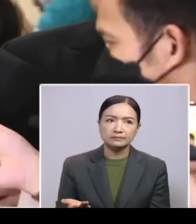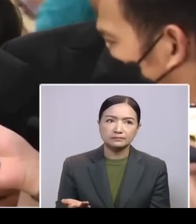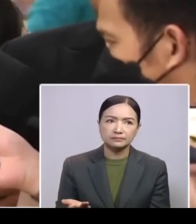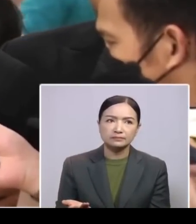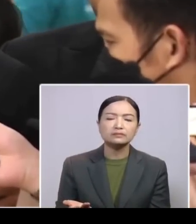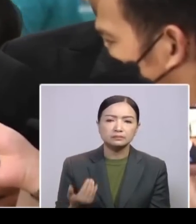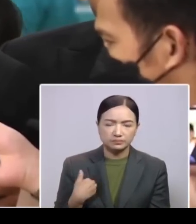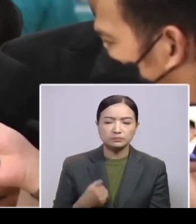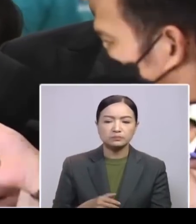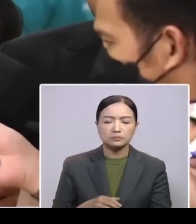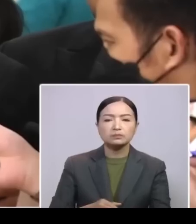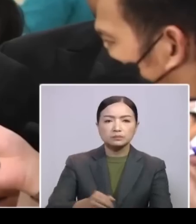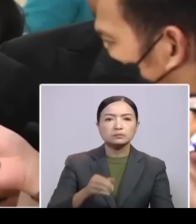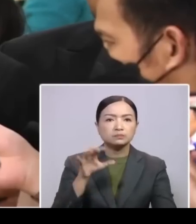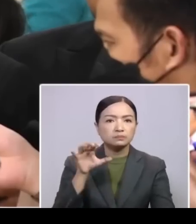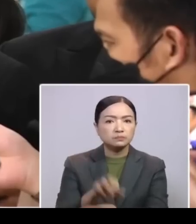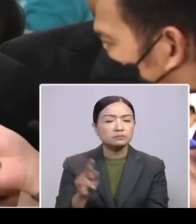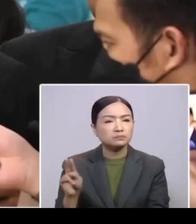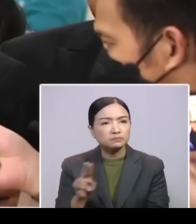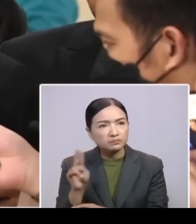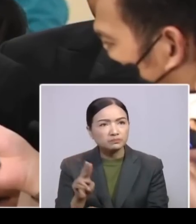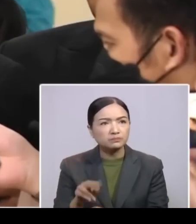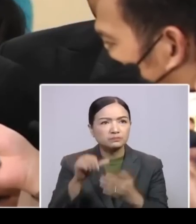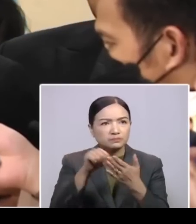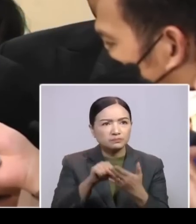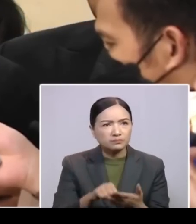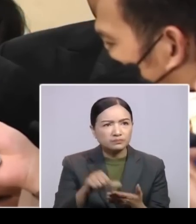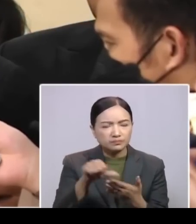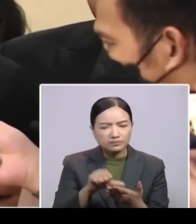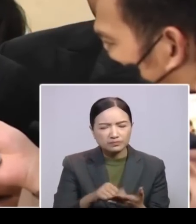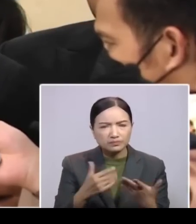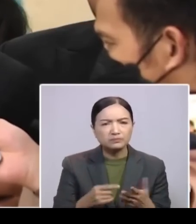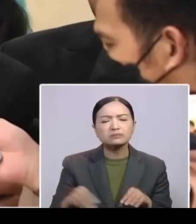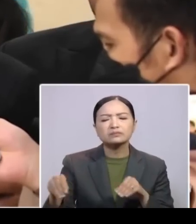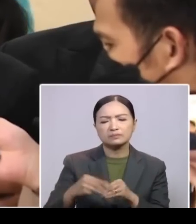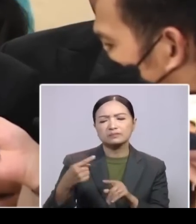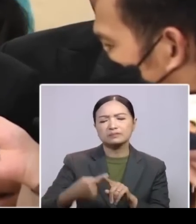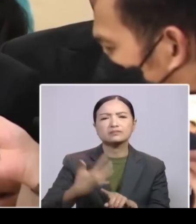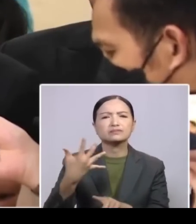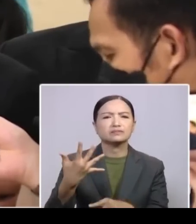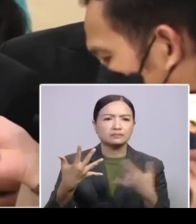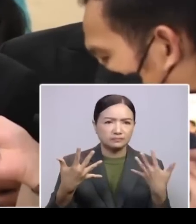การมีผลบังคับใช้ของรัฐธรรมนูญต่อให้มีการแก้ไขแล้วมันก็ใกล้ๆพฤษภาไปแล้วล่ะ